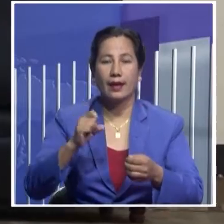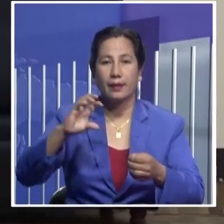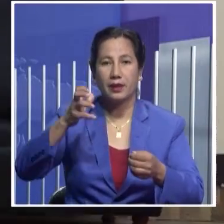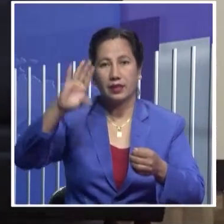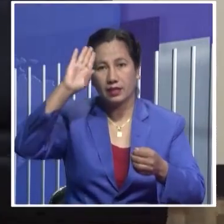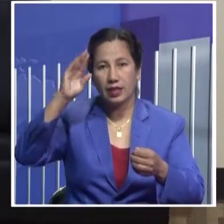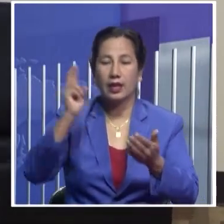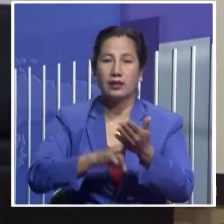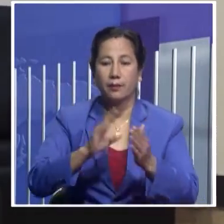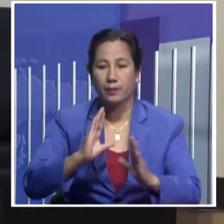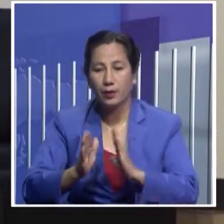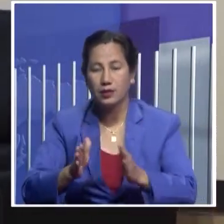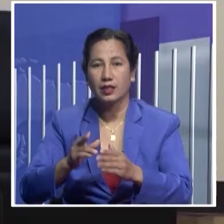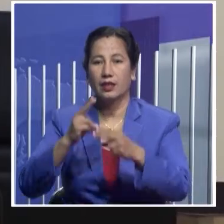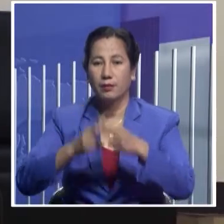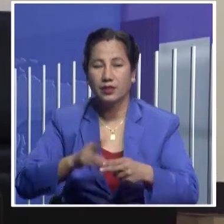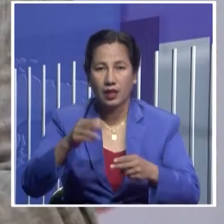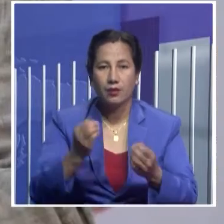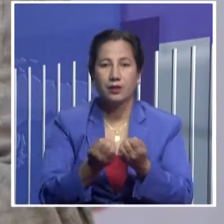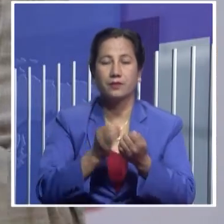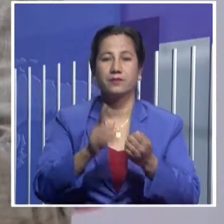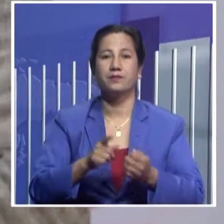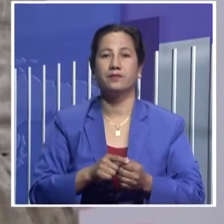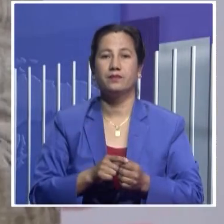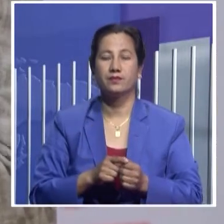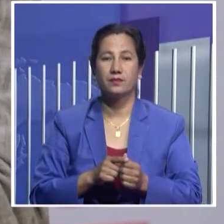प्रदेश सरकारले थप योजना र बजेट ल्याउने जनाएको छ।